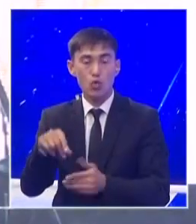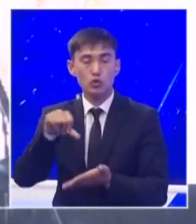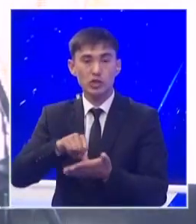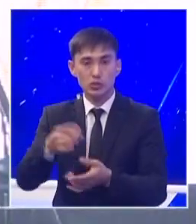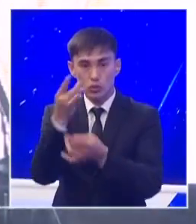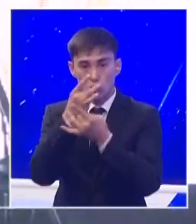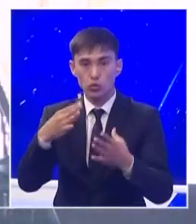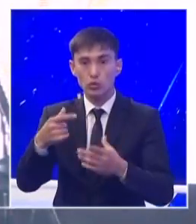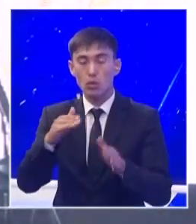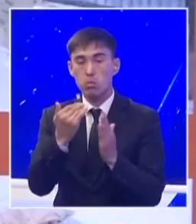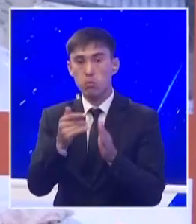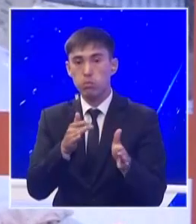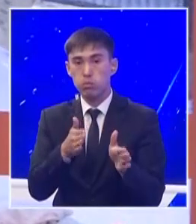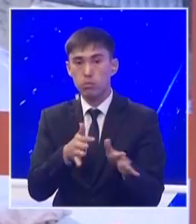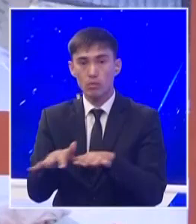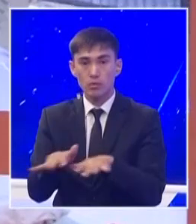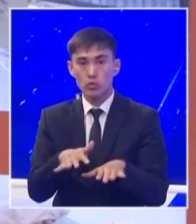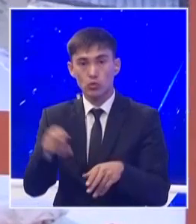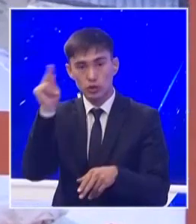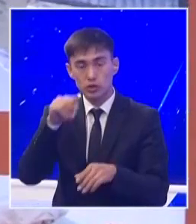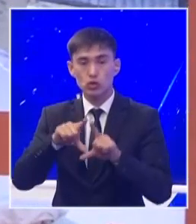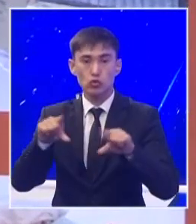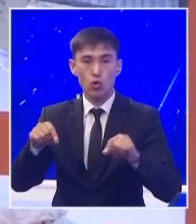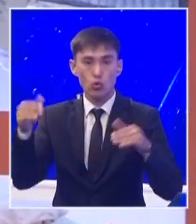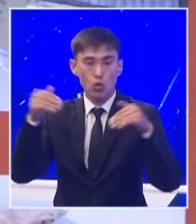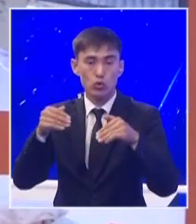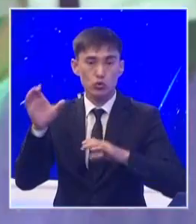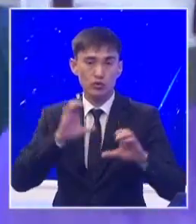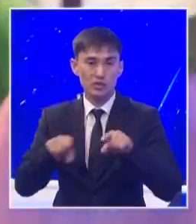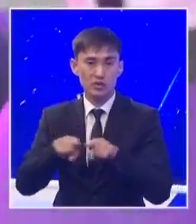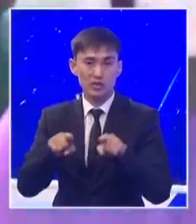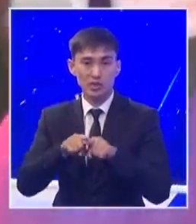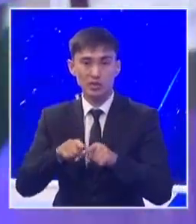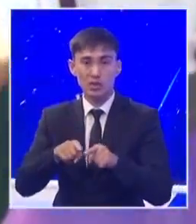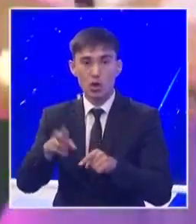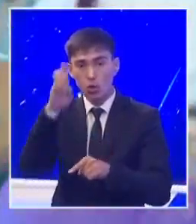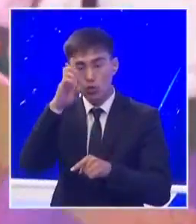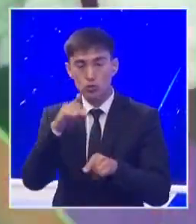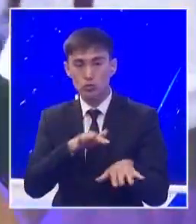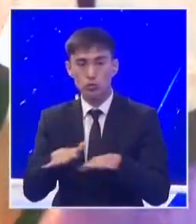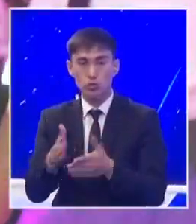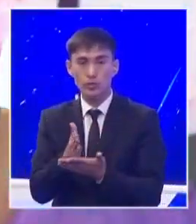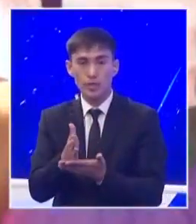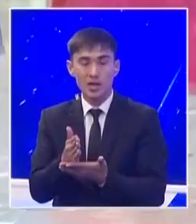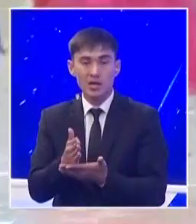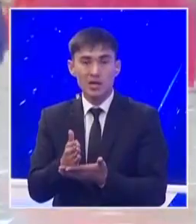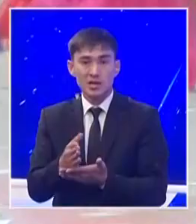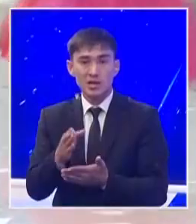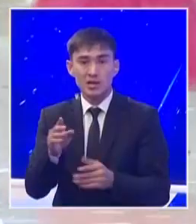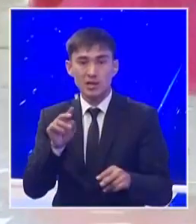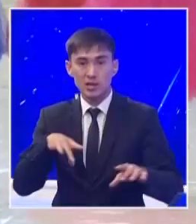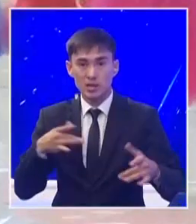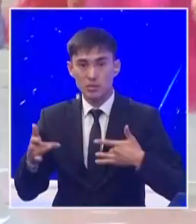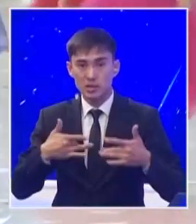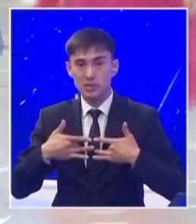Участники культурной программы, учащиеся школ, колледжей, университетов, а также представители госструктур. Репетиции с балетмейстерами